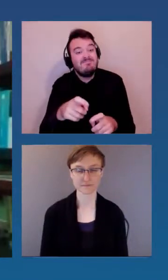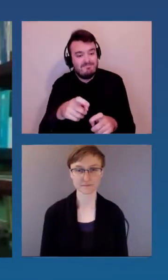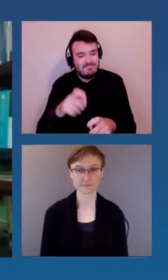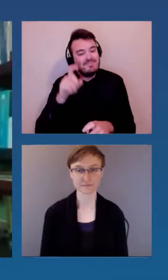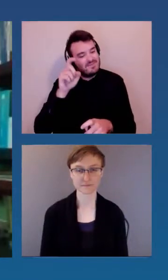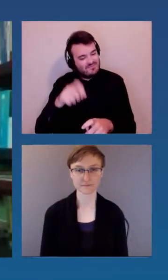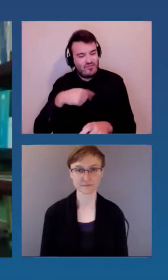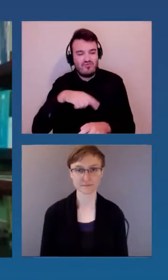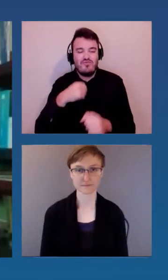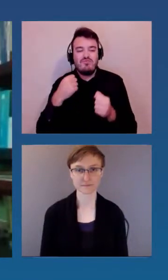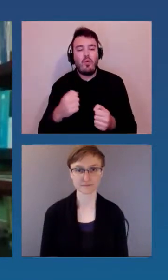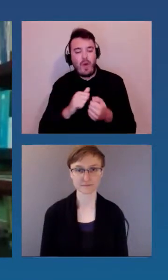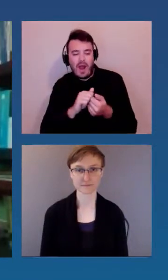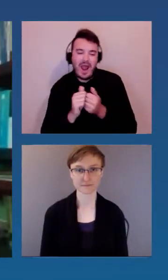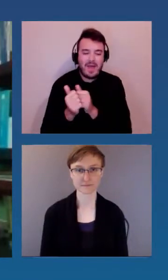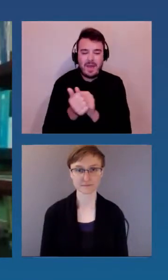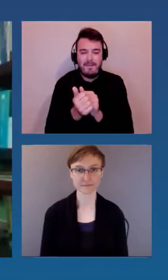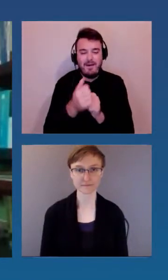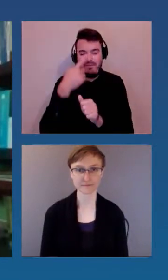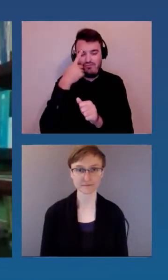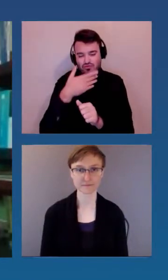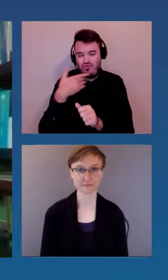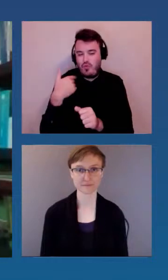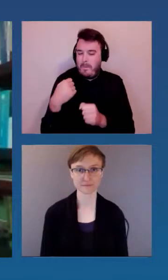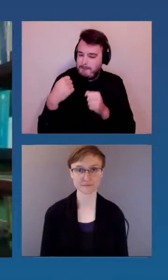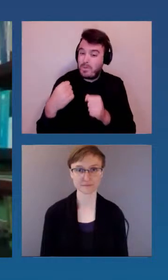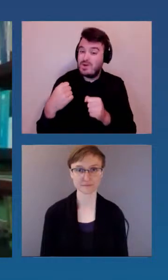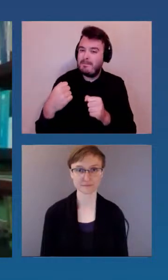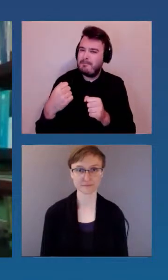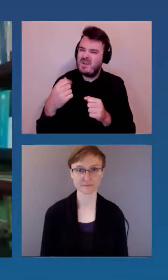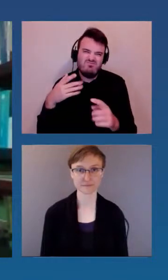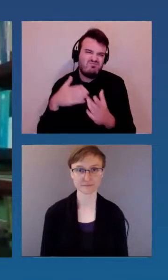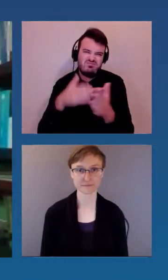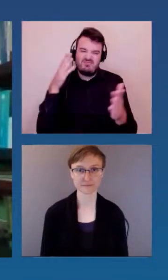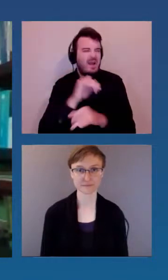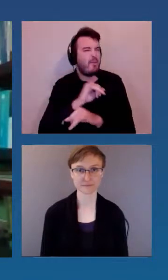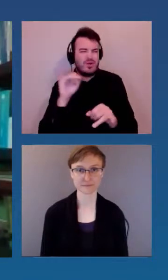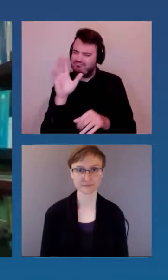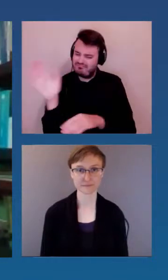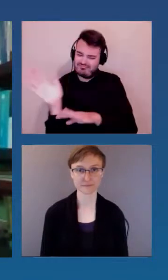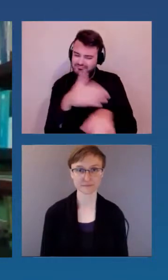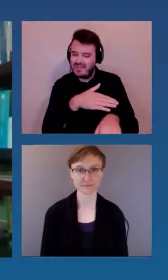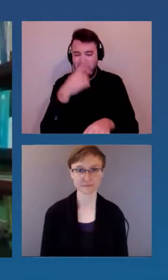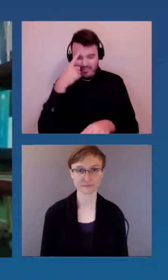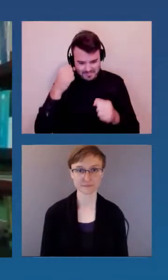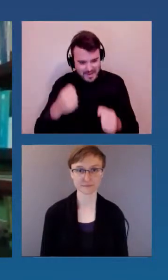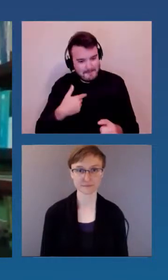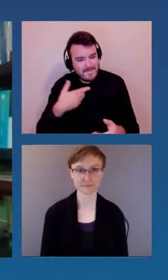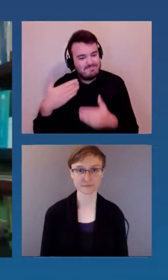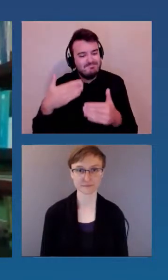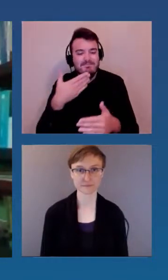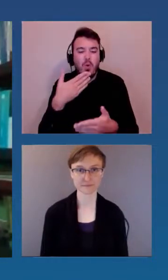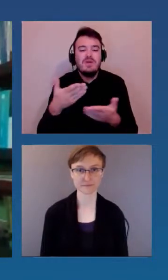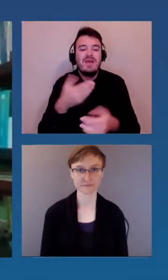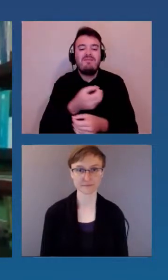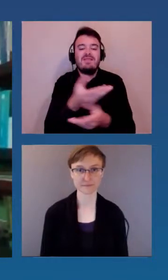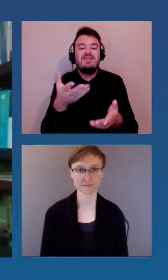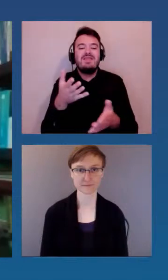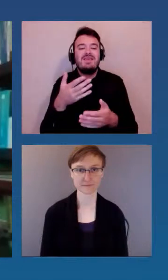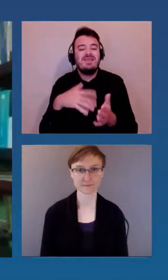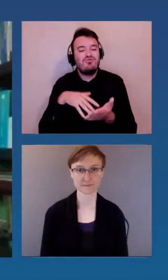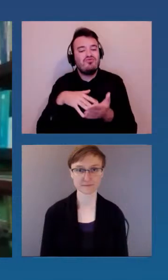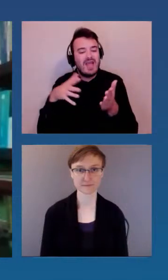vraiment que c'est la Cité ensemble et ensemble avec nos partenaires, dont Santé publique, que nous allons